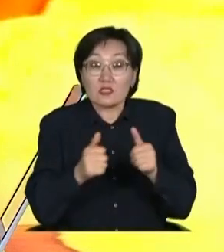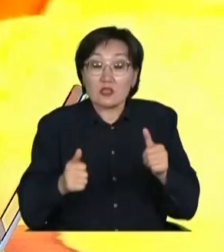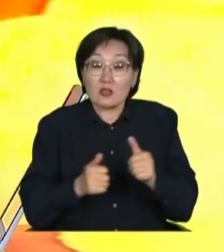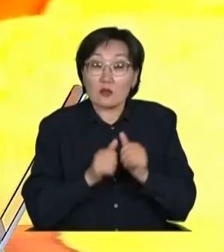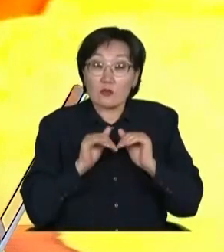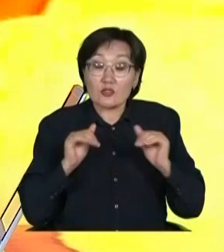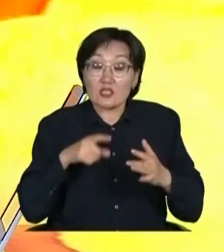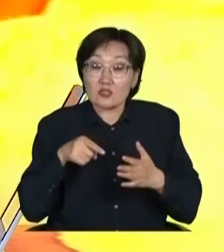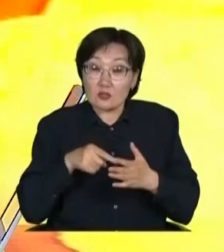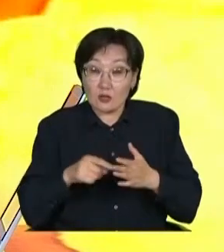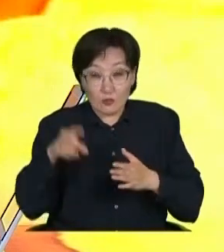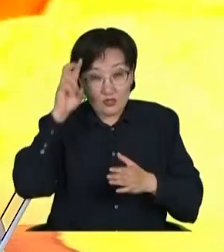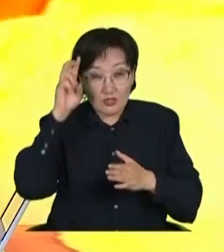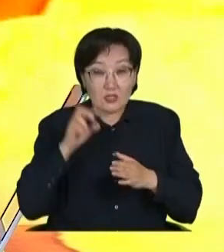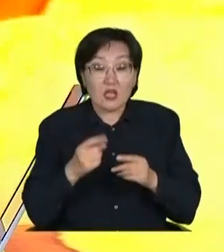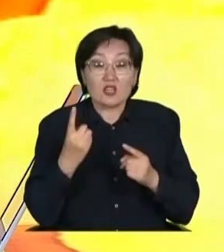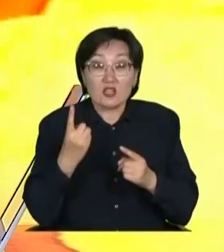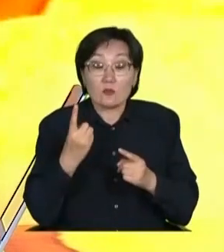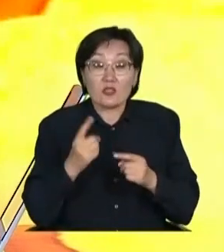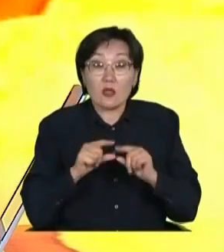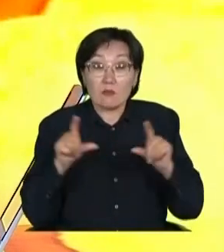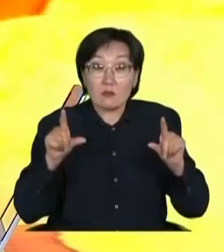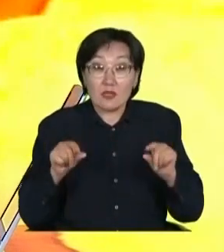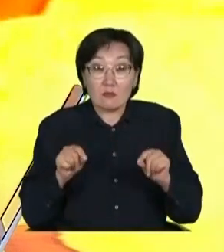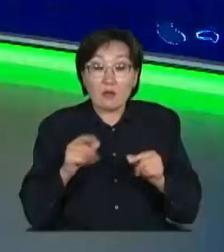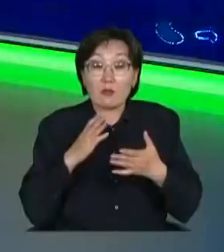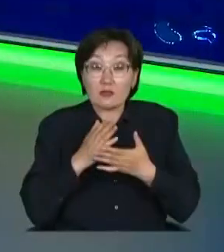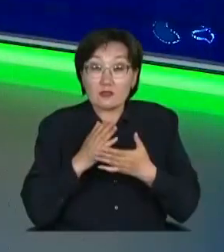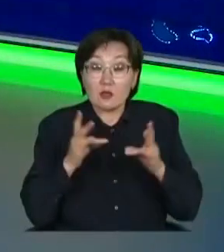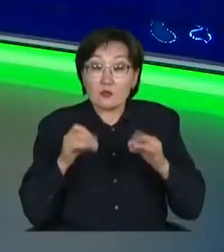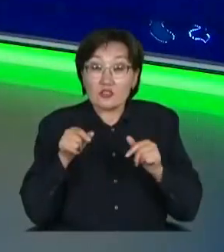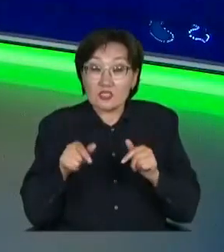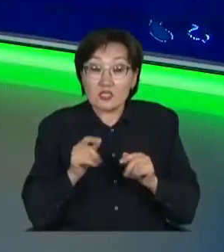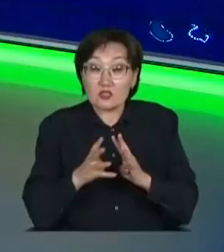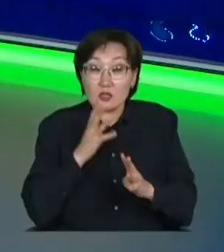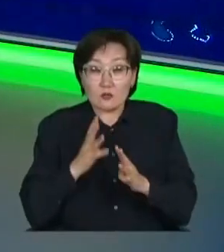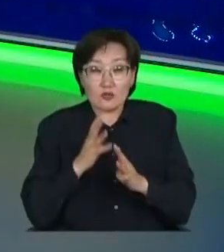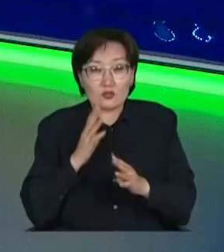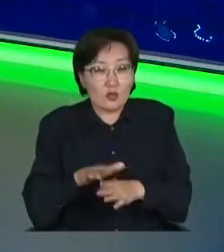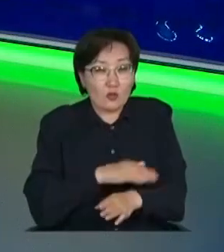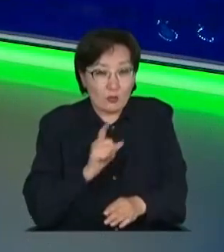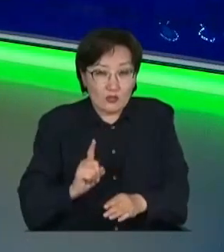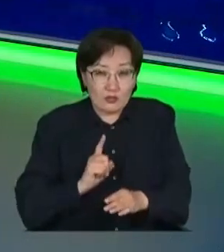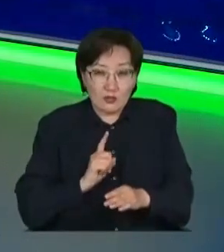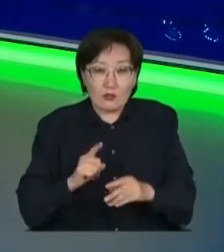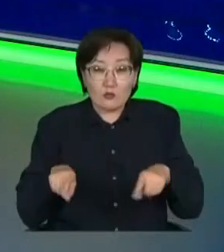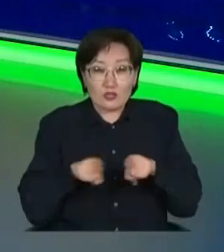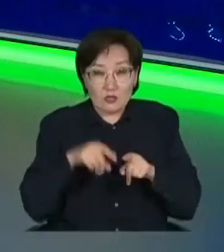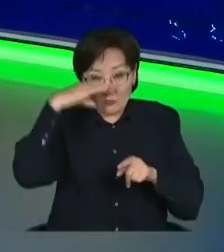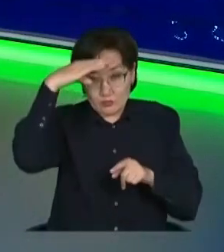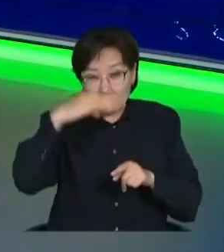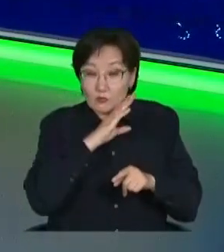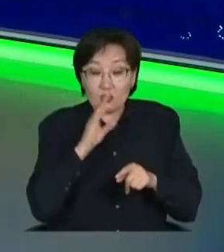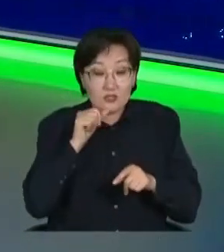үшін шаһарда мемлекеттік жалғыз ғана мекеме бар. Бірақ мұндағы кезек жылжымайды. Осылай деген ата-аналар әупірімдеп